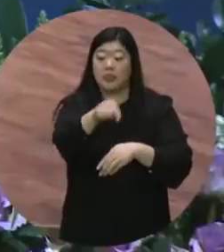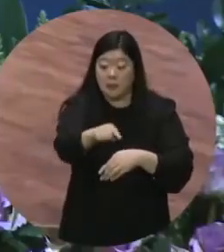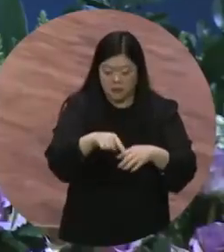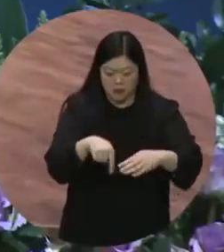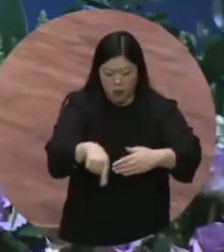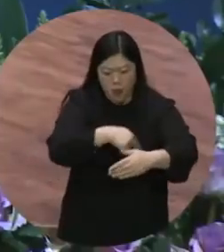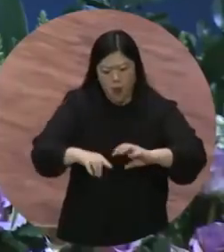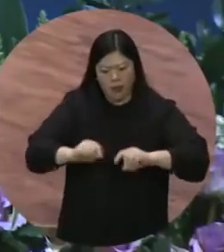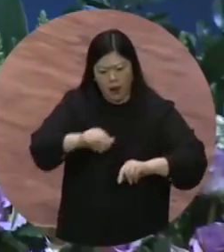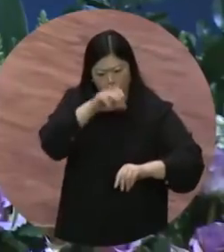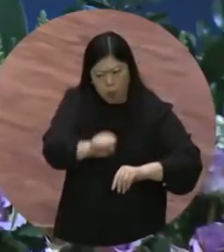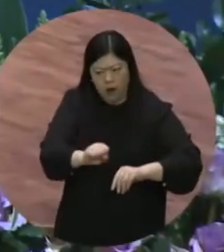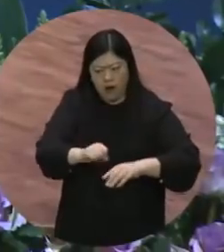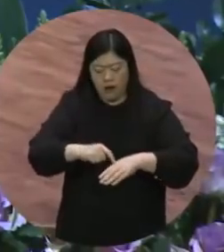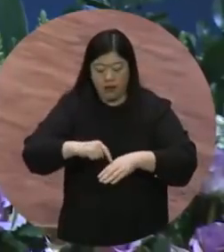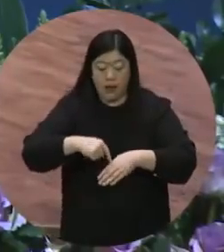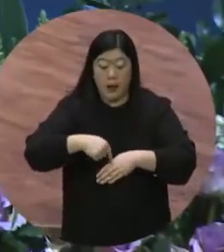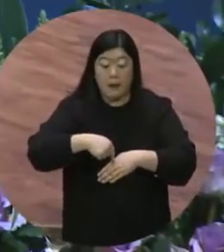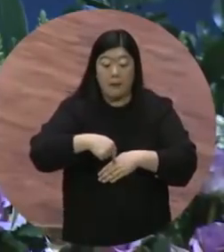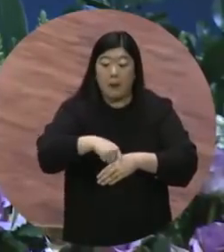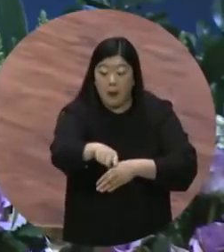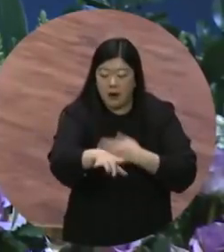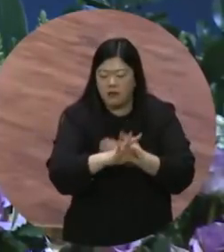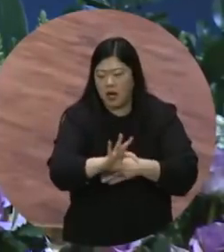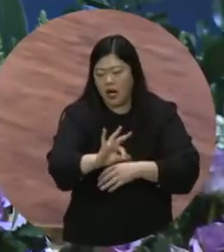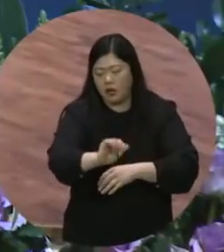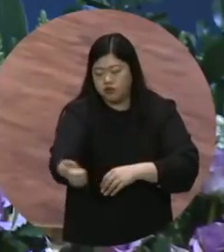하란에서 15년 동안 어정쩡한 상태에서